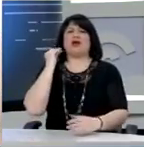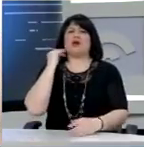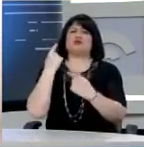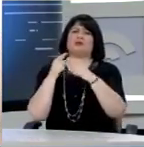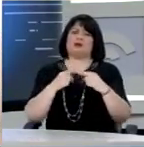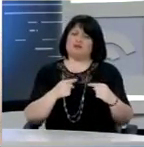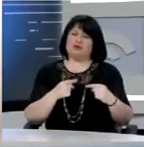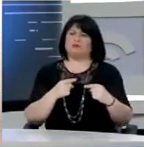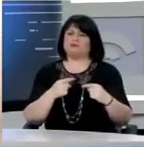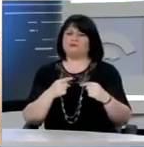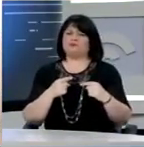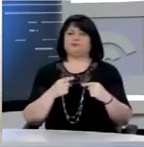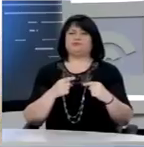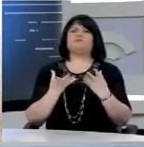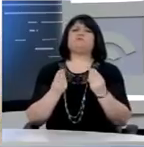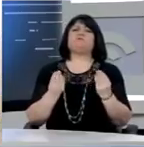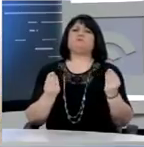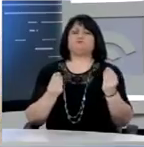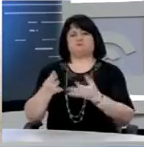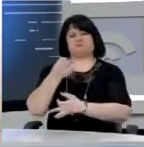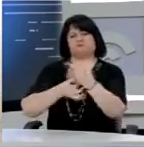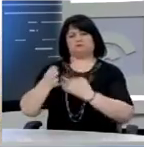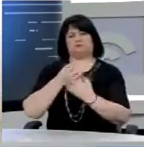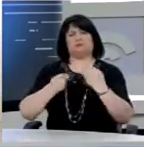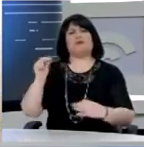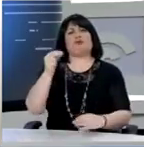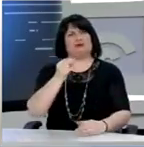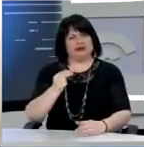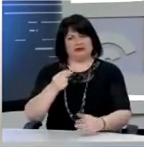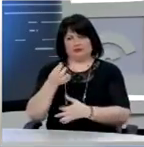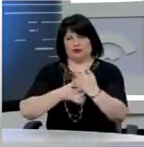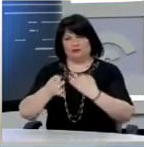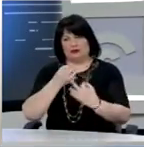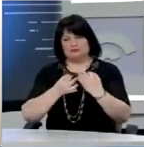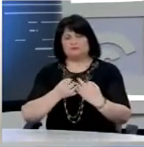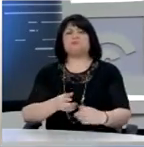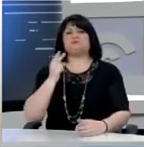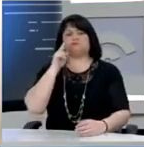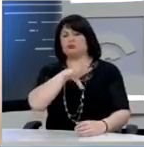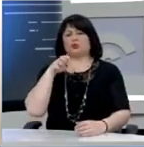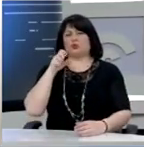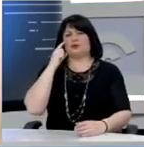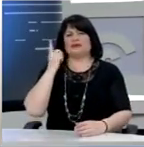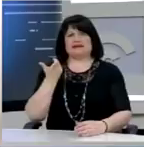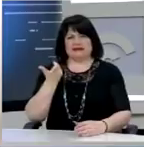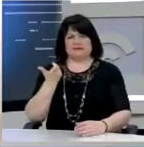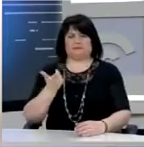διάβασα αρκετές από τις ομιλίες βουλευτών και διαπίστωσα ότι ένα κεντρικό